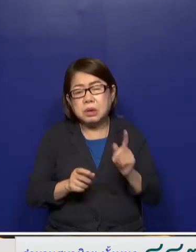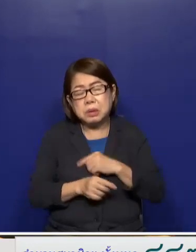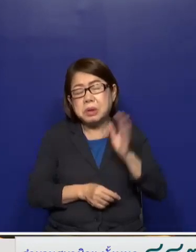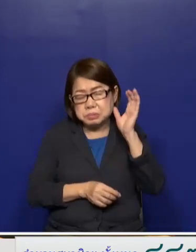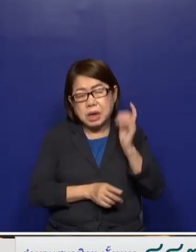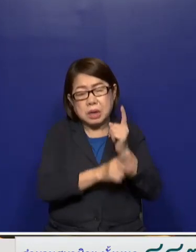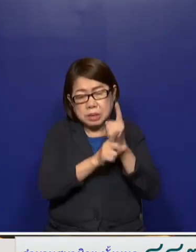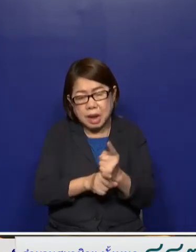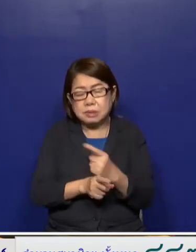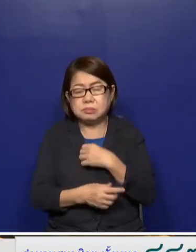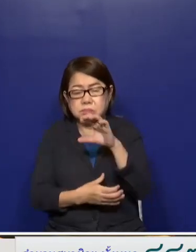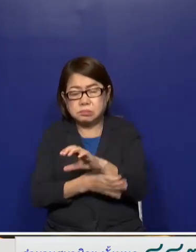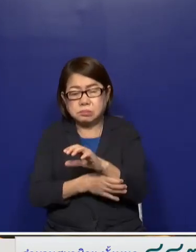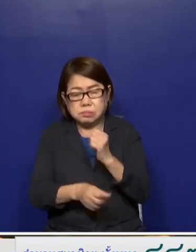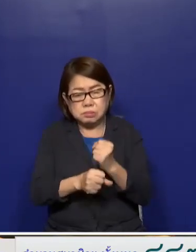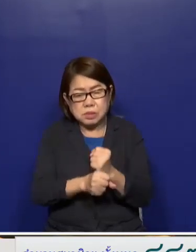ประเทศ